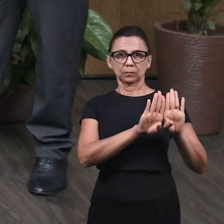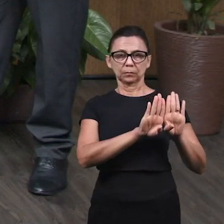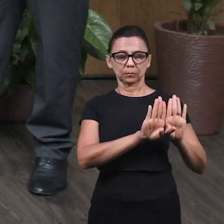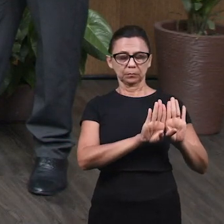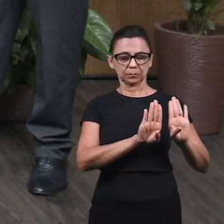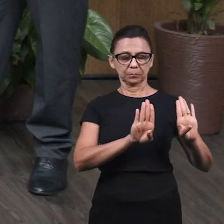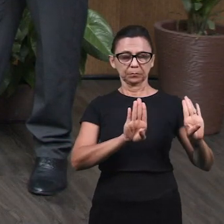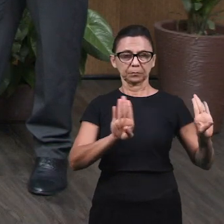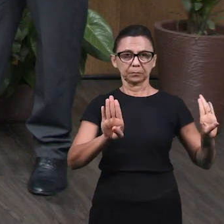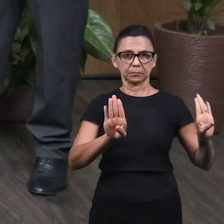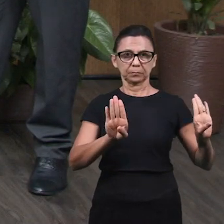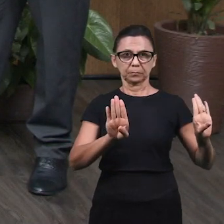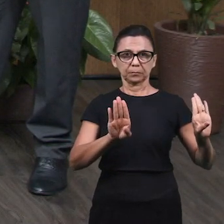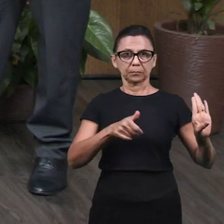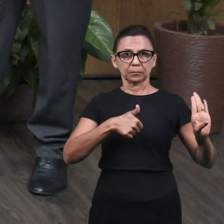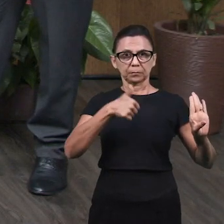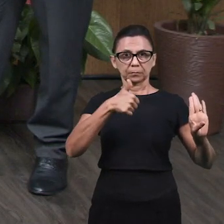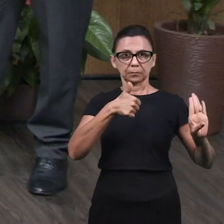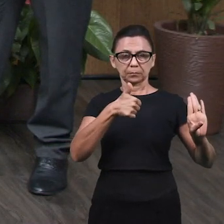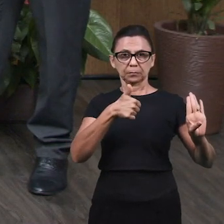la première